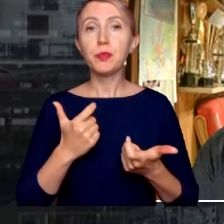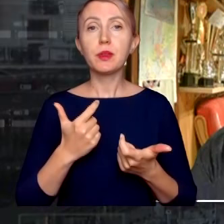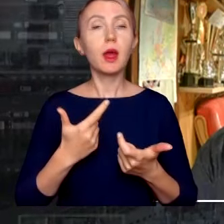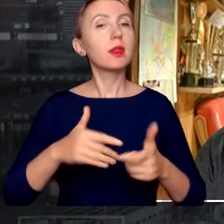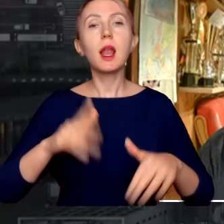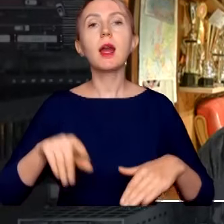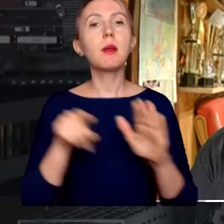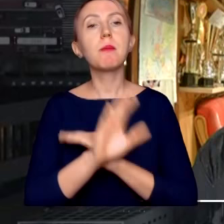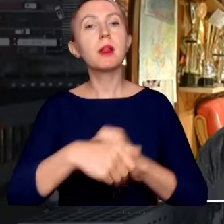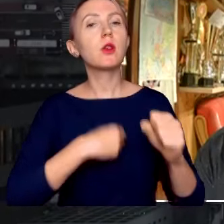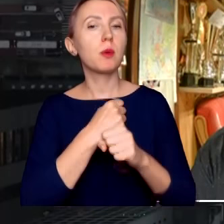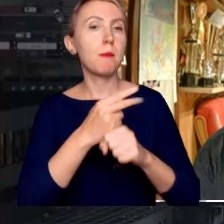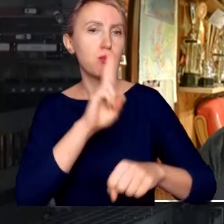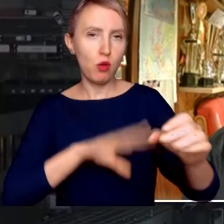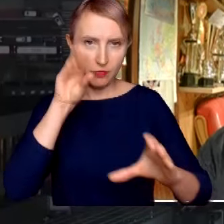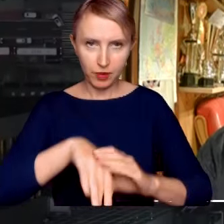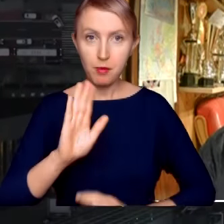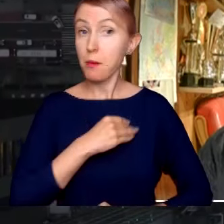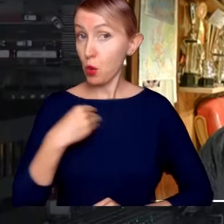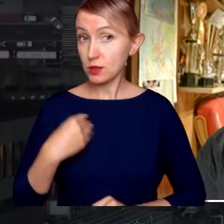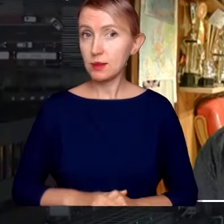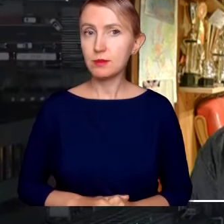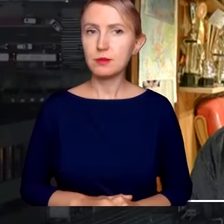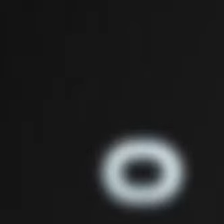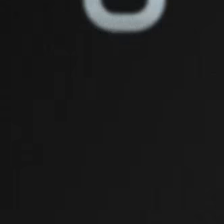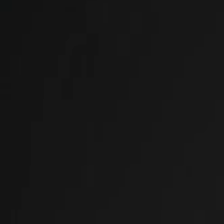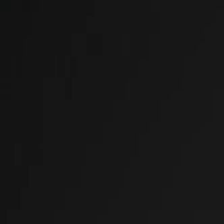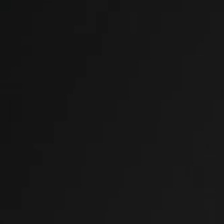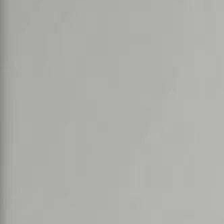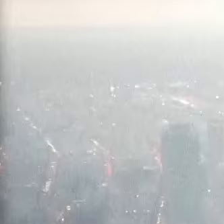będą pracowali w policji. Polskiej policji.